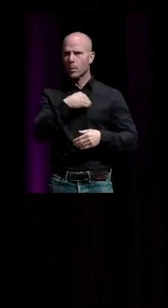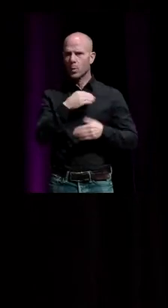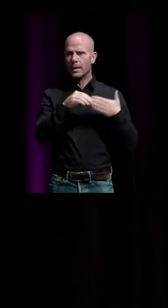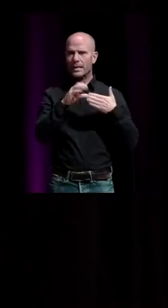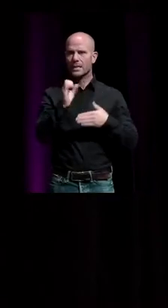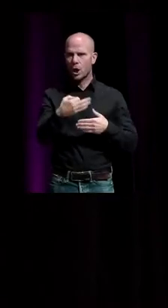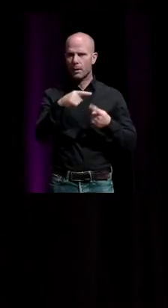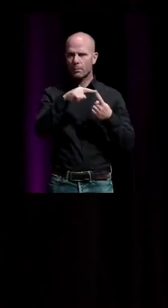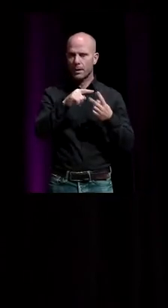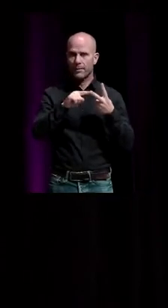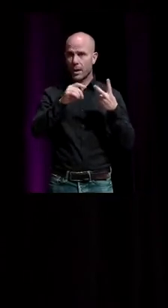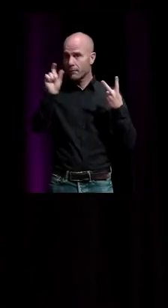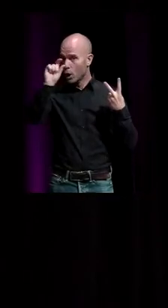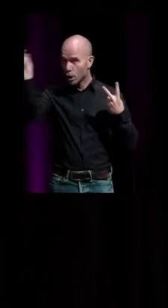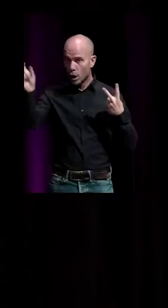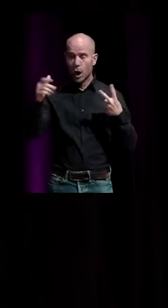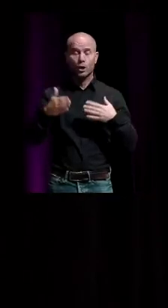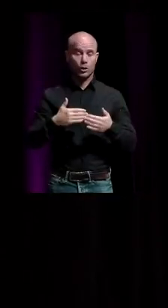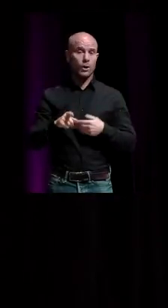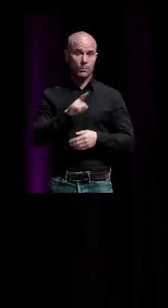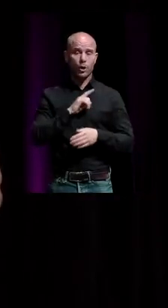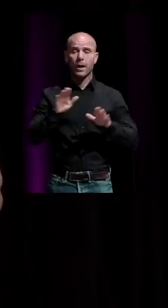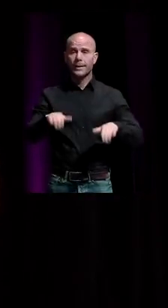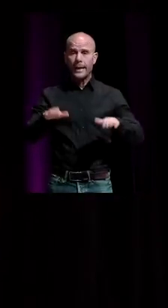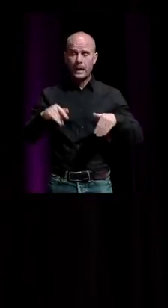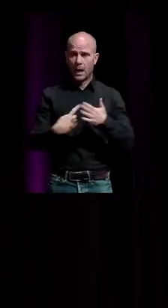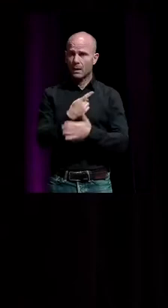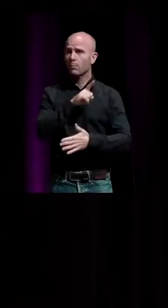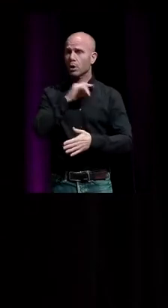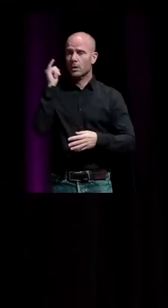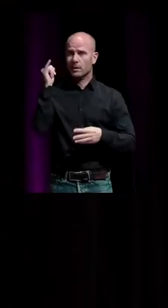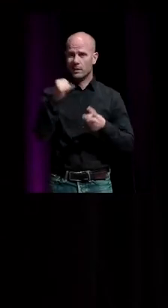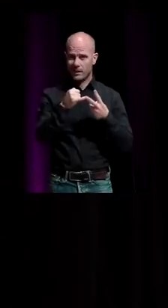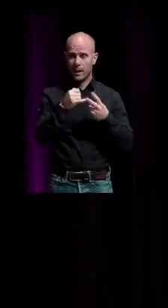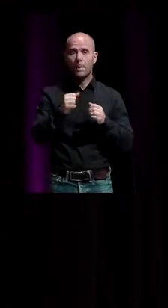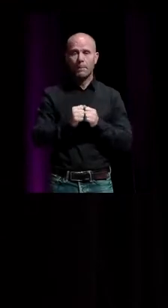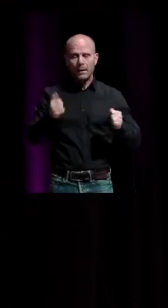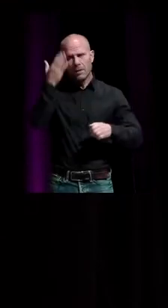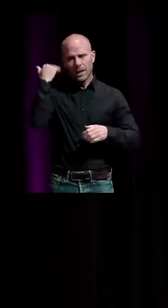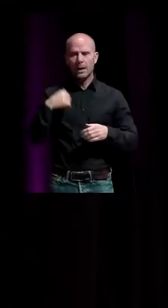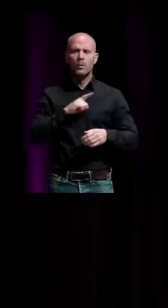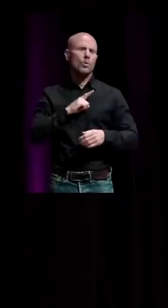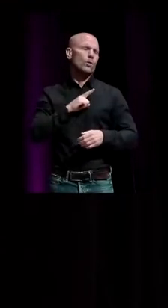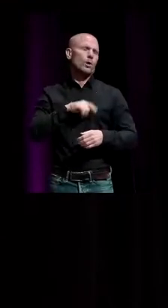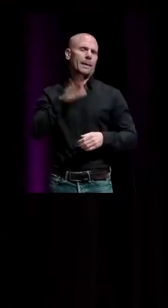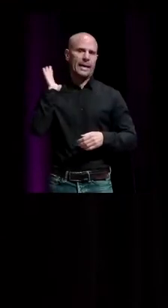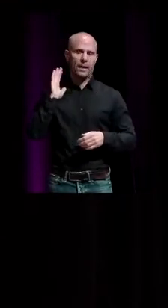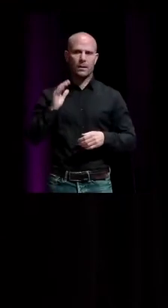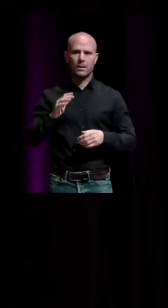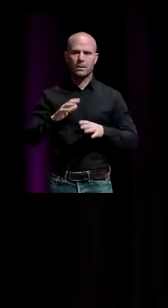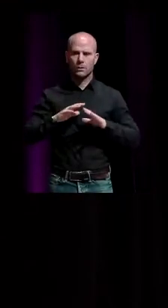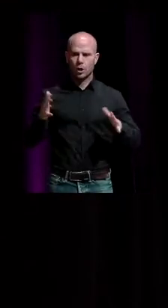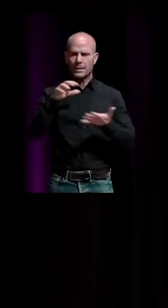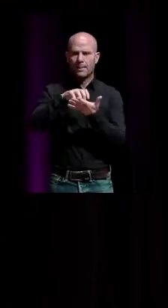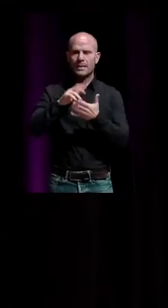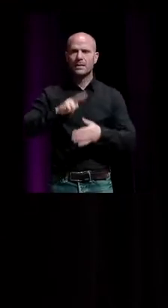ledarskap. Företagen som gör en hel del, det händer väldigt mycket på företagsfronten, men det kan hända mycket, mycket, mycket mer. De måste ta ett mycket större